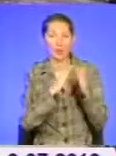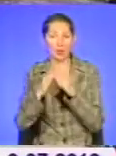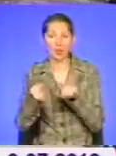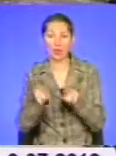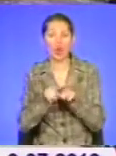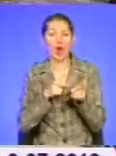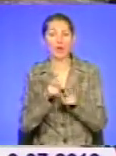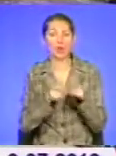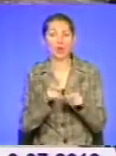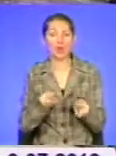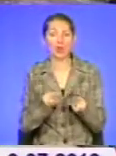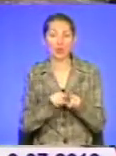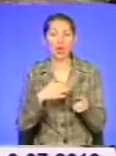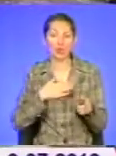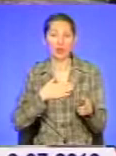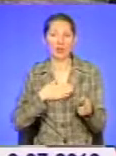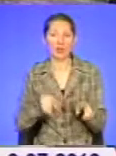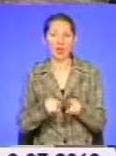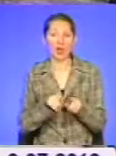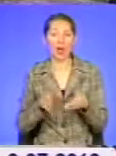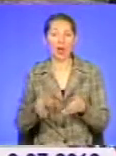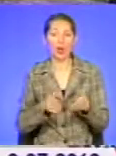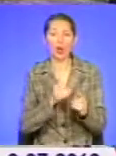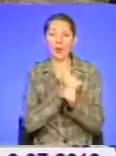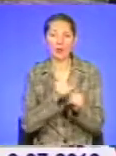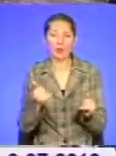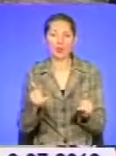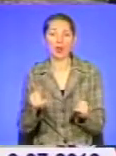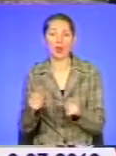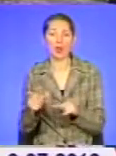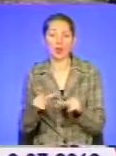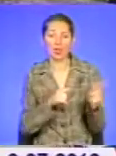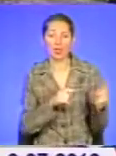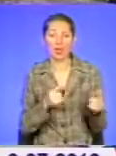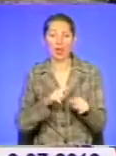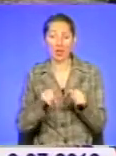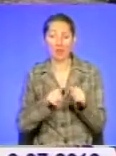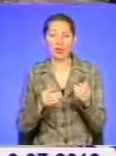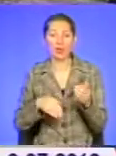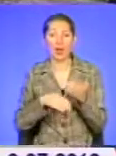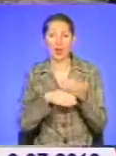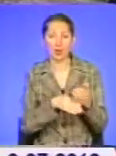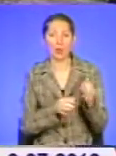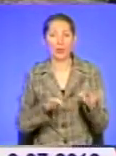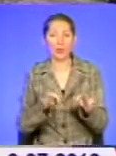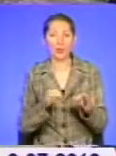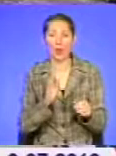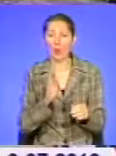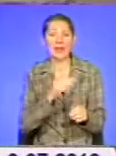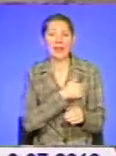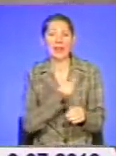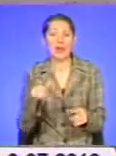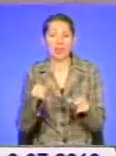що так в нас така дорога. Неможливо проїхати. Швидка навіть часом і то не хоче, бо каже, у вас там яма на